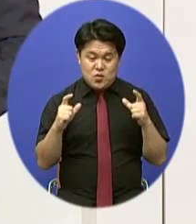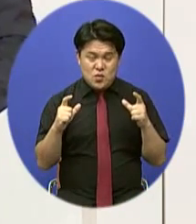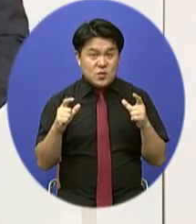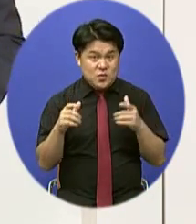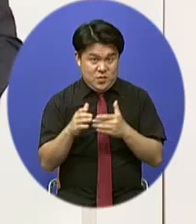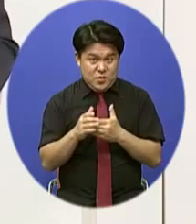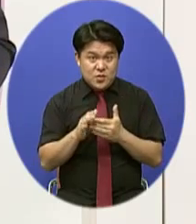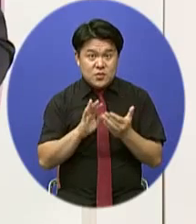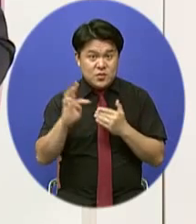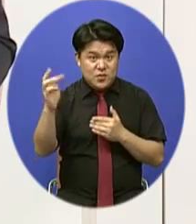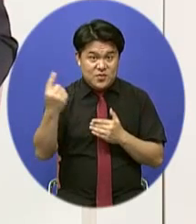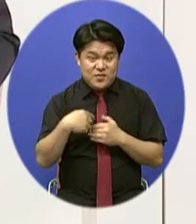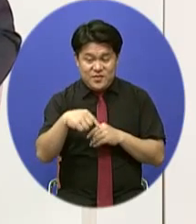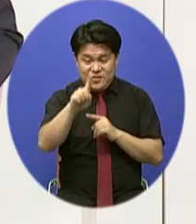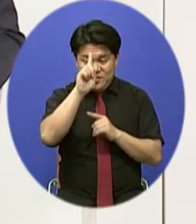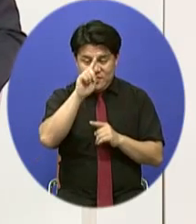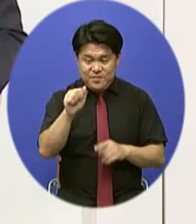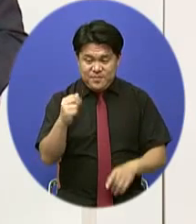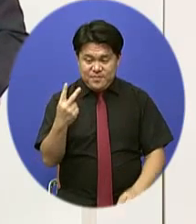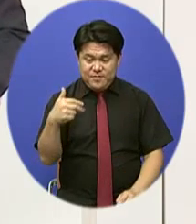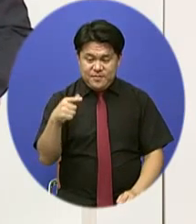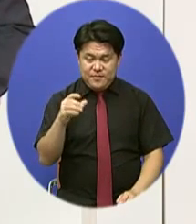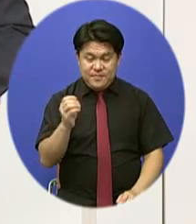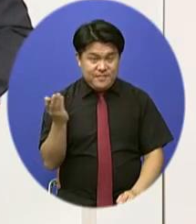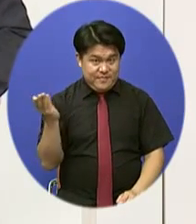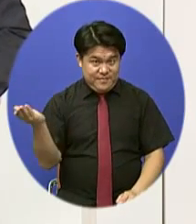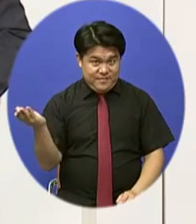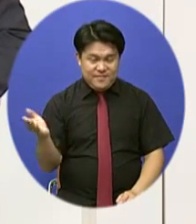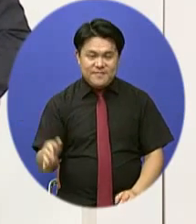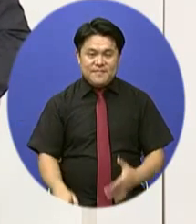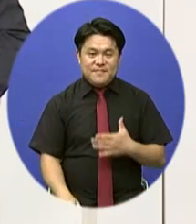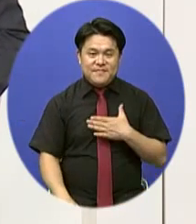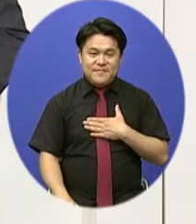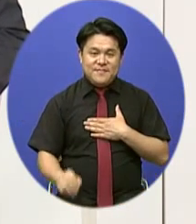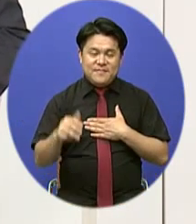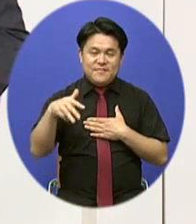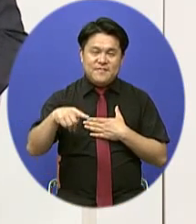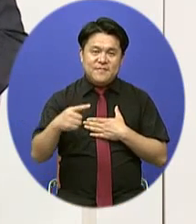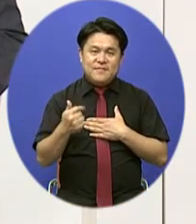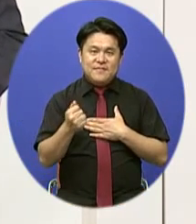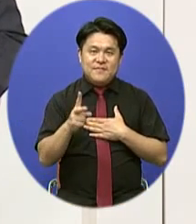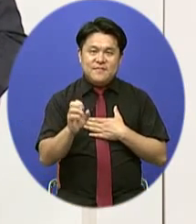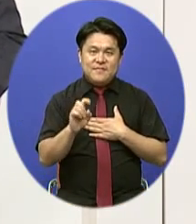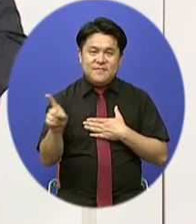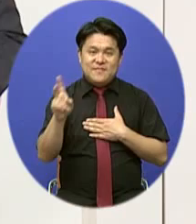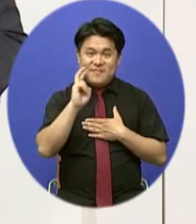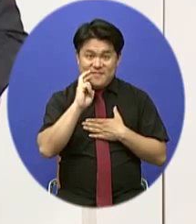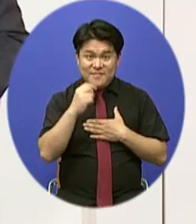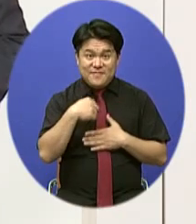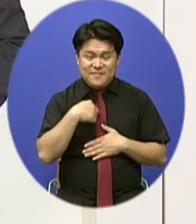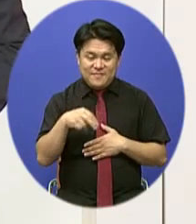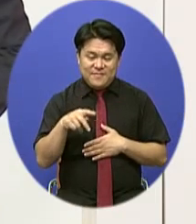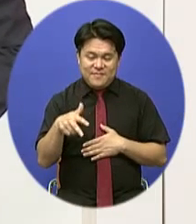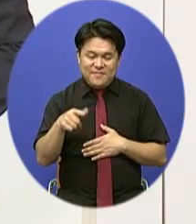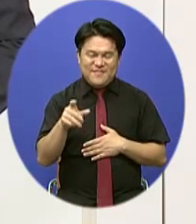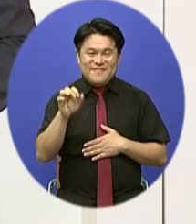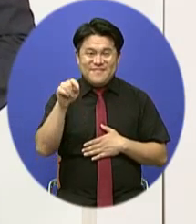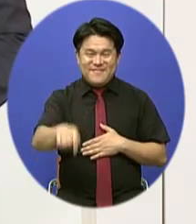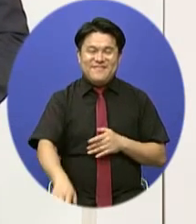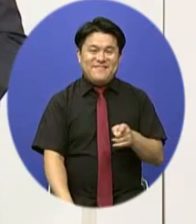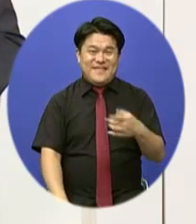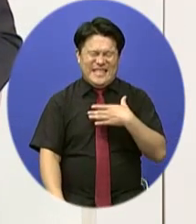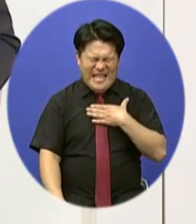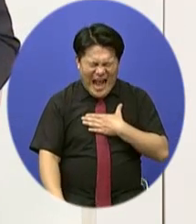씨입니다. 아유, 안녕하세요. 네, 안녕하세요. 네, 저는 춘향아 네. 서정우입니다. 네, 알고 네. 있습니다.